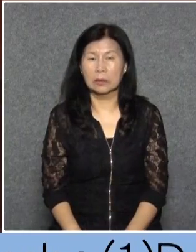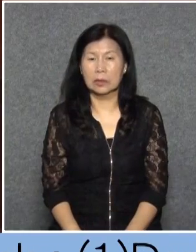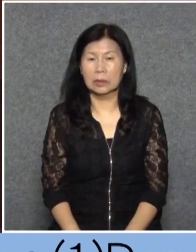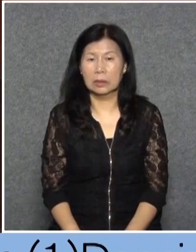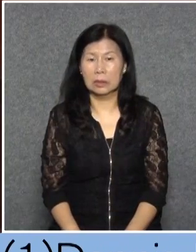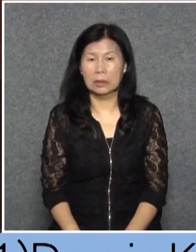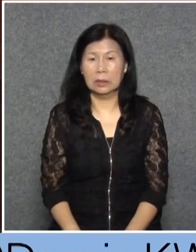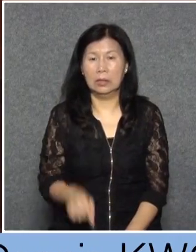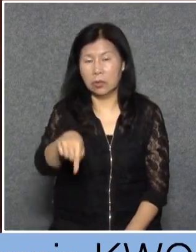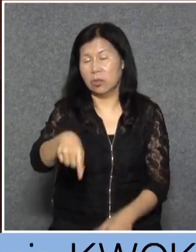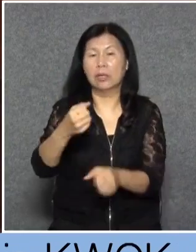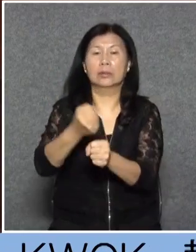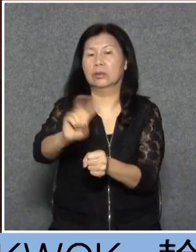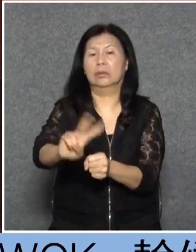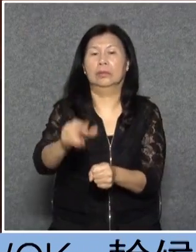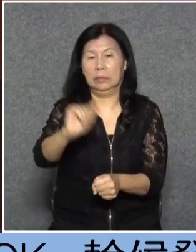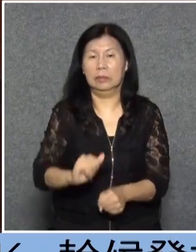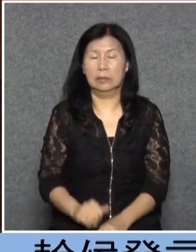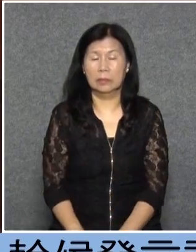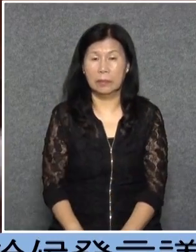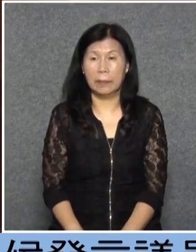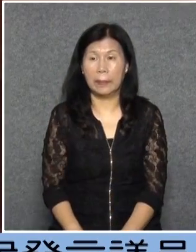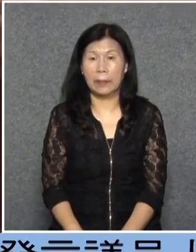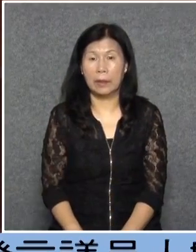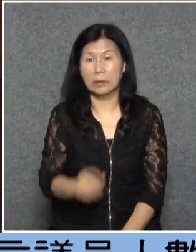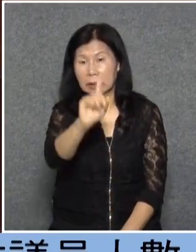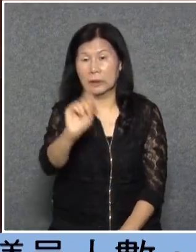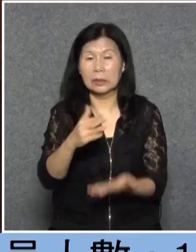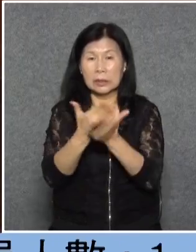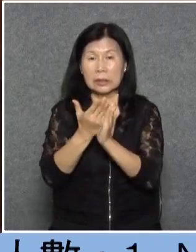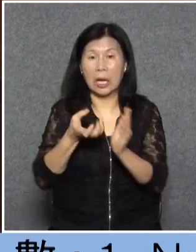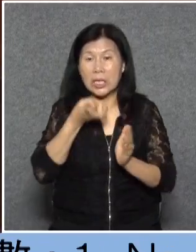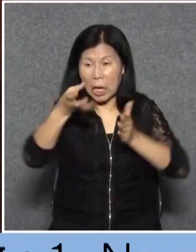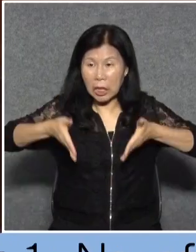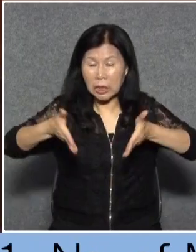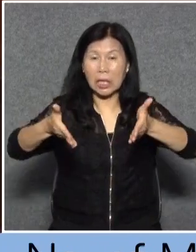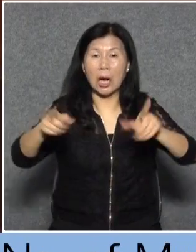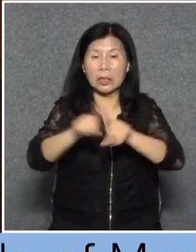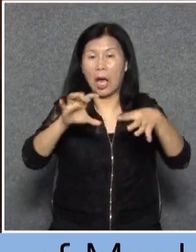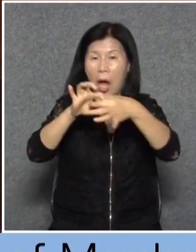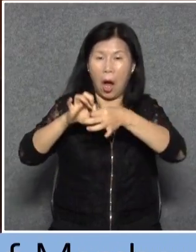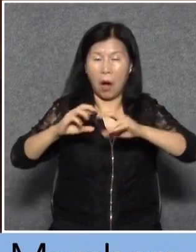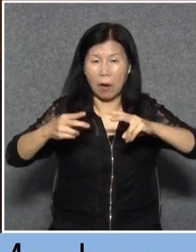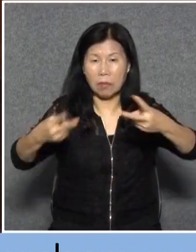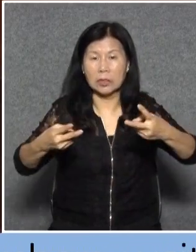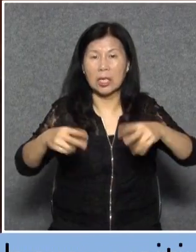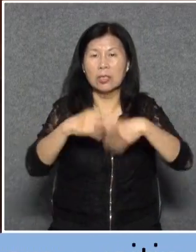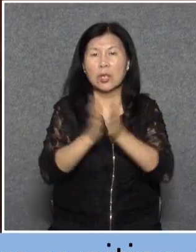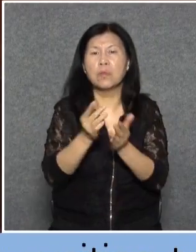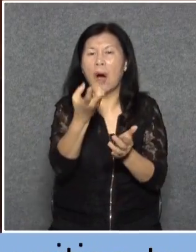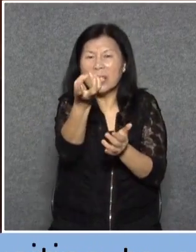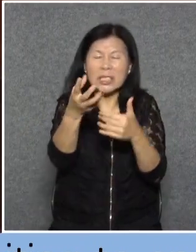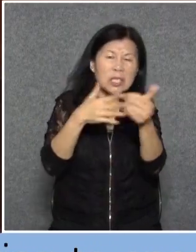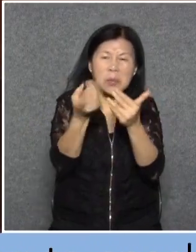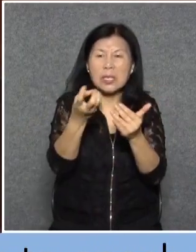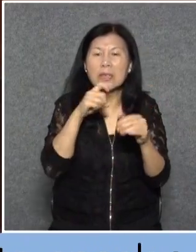搞这些又是，是吧？乜嘢都要同一帶一路串埋一齊，十劃都未有一撇，空中樓